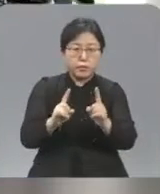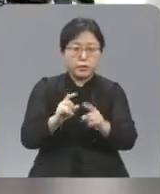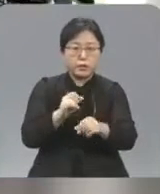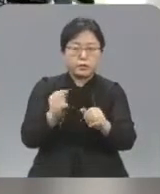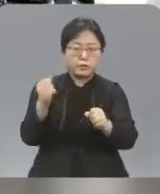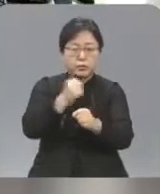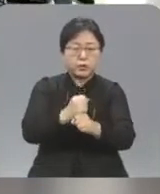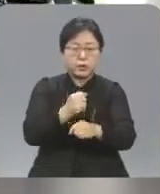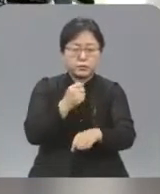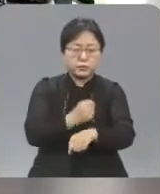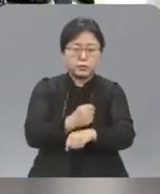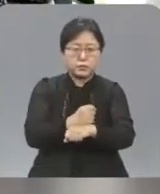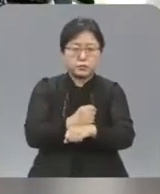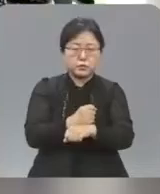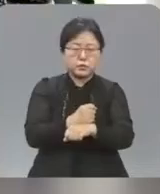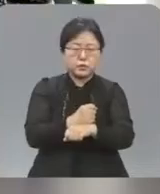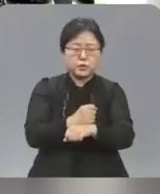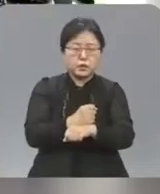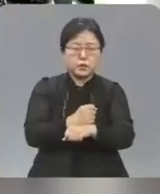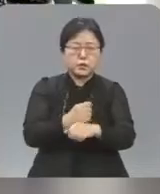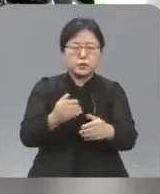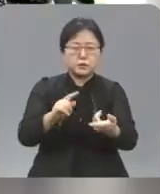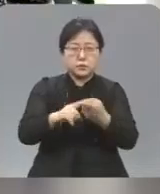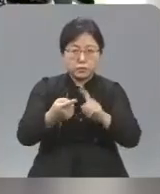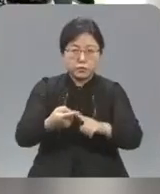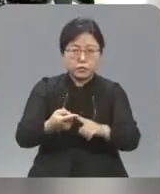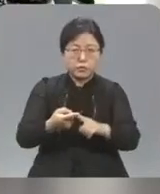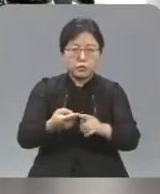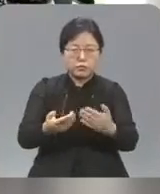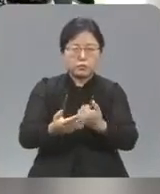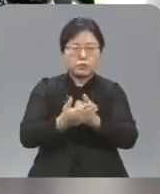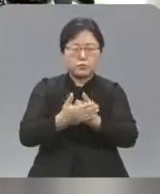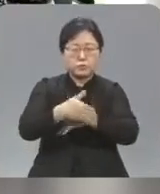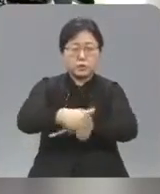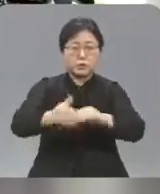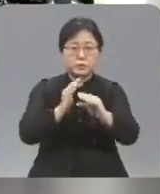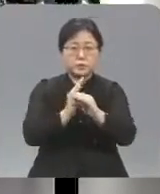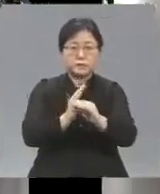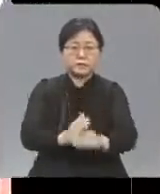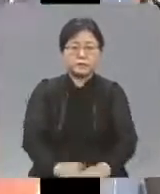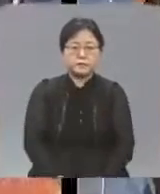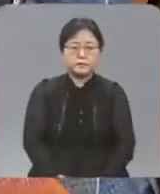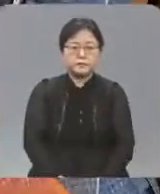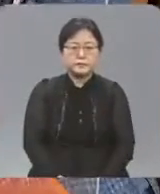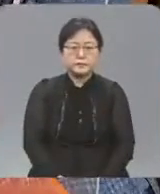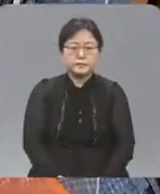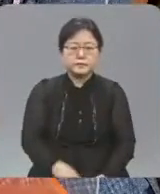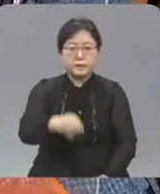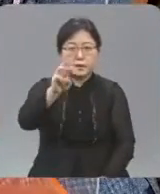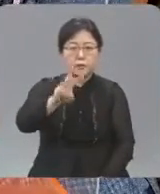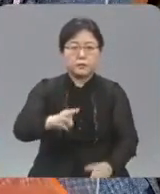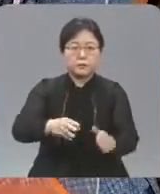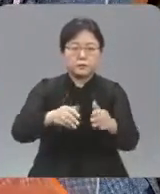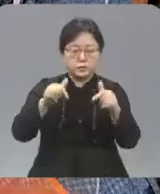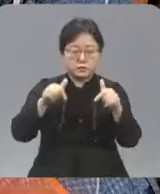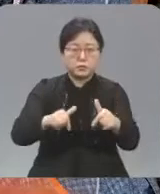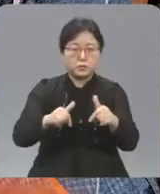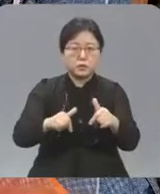지역민의 정신건강 증진 사업 추진 등 상생 협력 관계를 구축할 예정입니다. 광주시